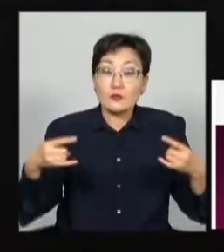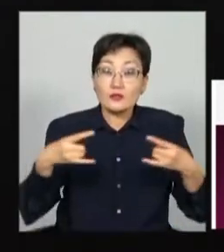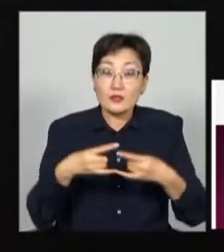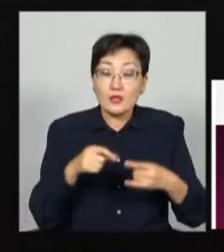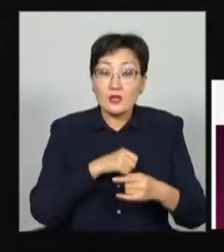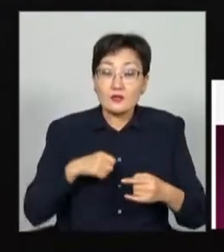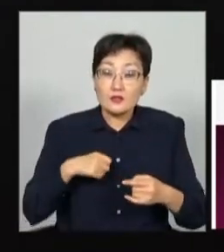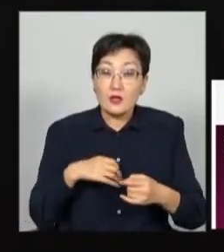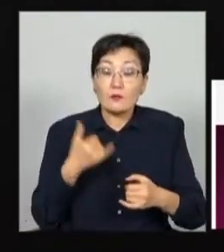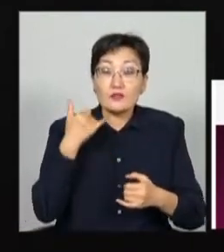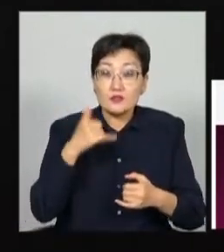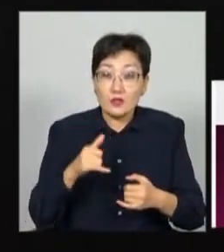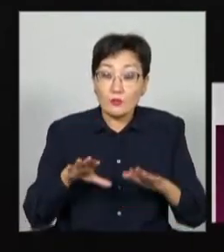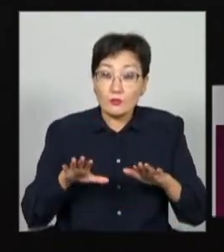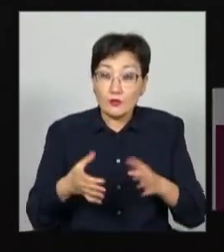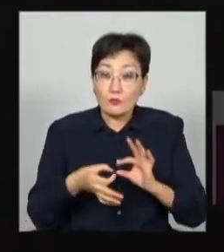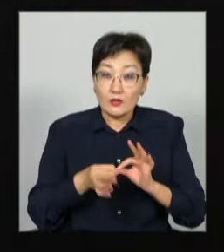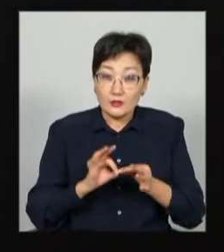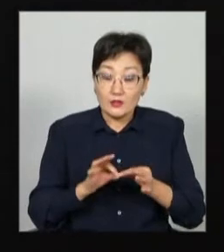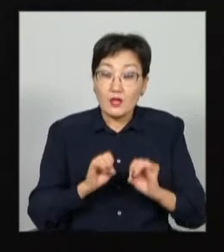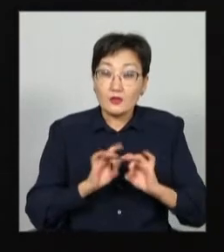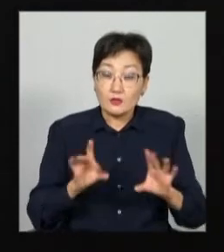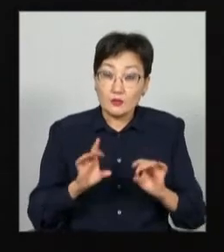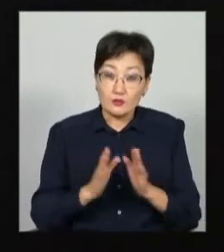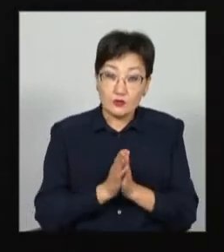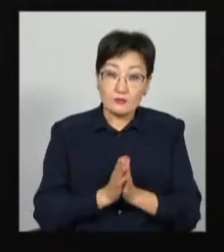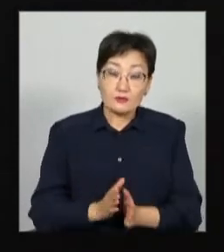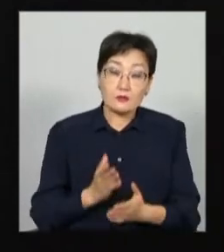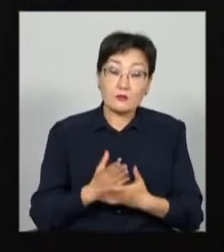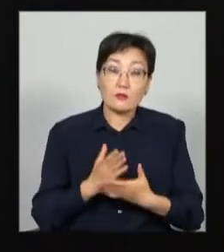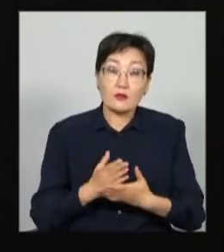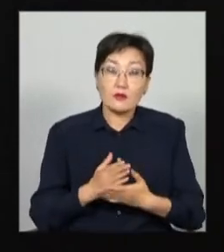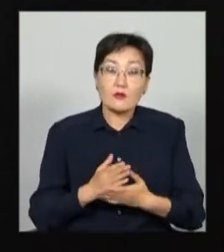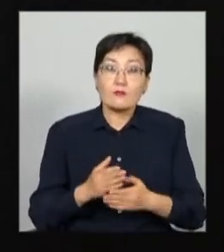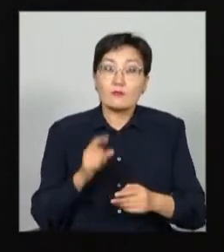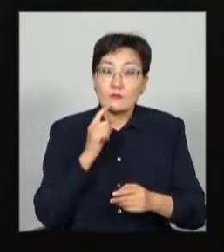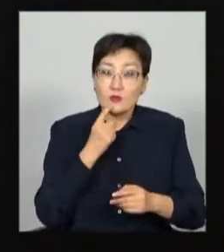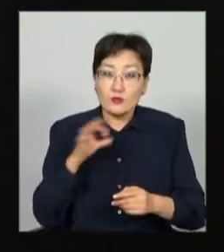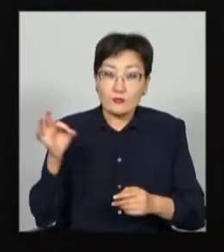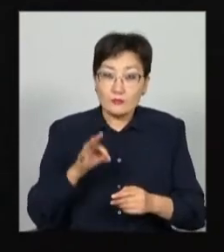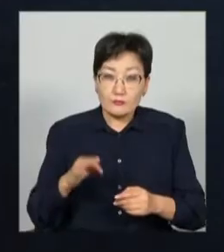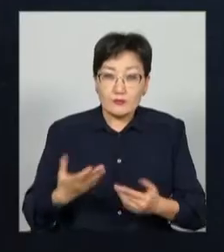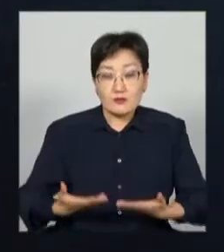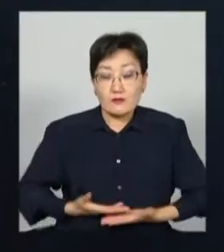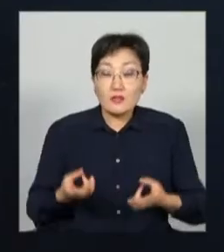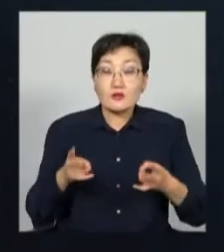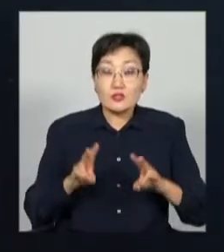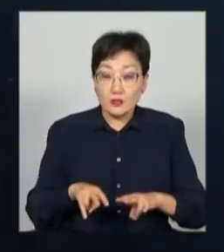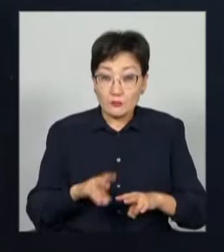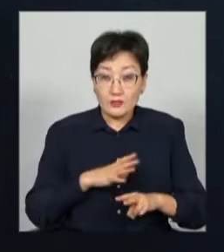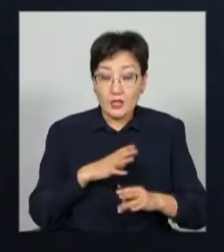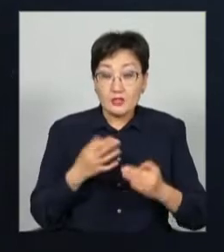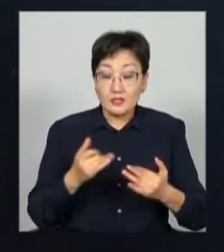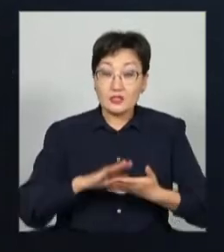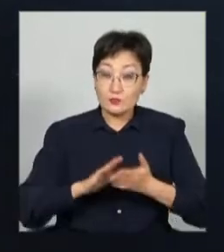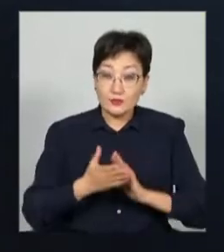өзі байланысқа шығып, оқиғаның мән-жайын айтып беруімді сұрап жатыр. Қиын сәтте аман қалғаныма шүкір. Шолпан Бегайдарованың